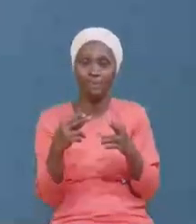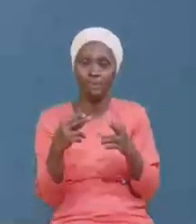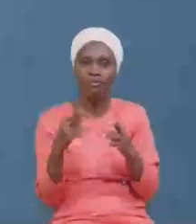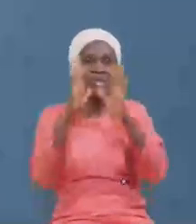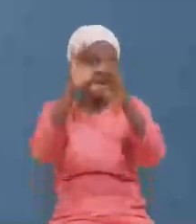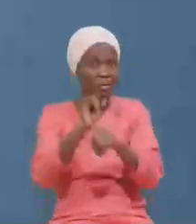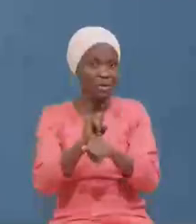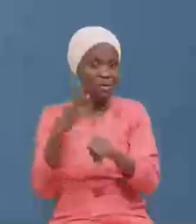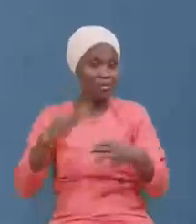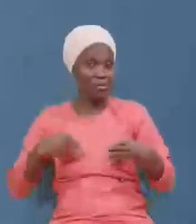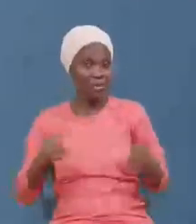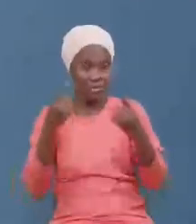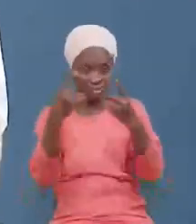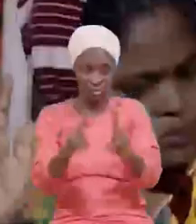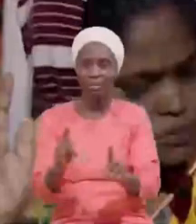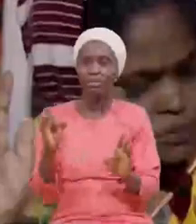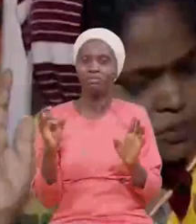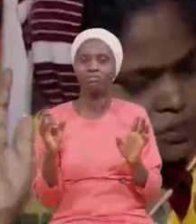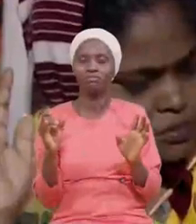les miracles de guérison vont avoir lieu